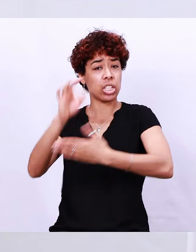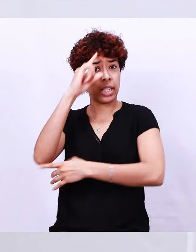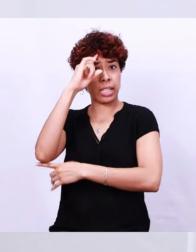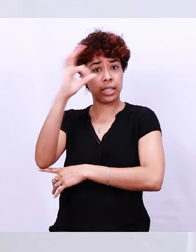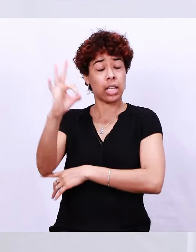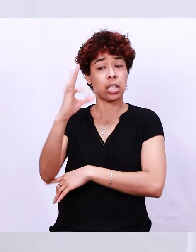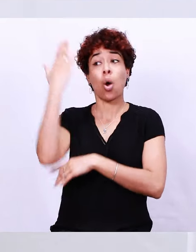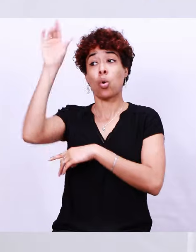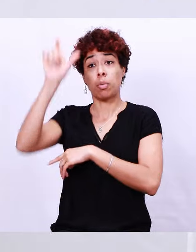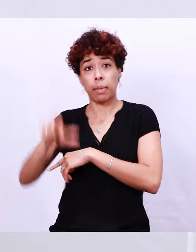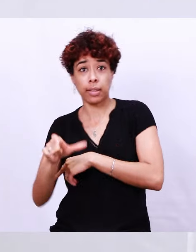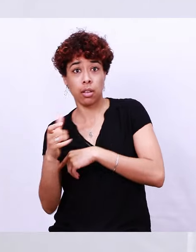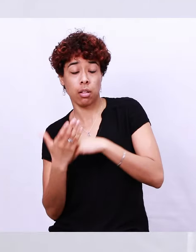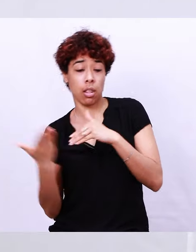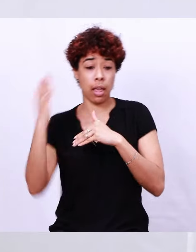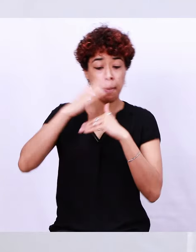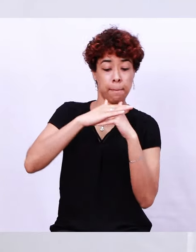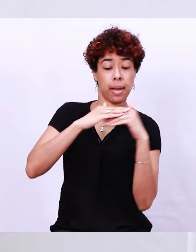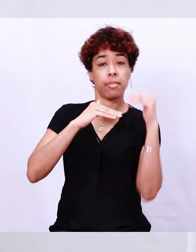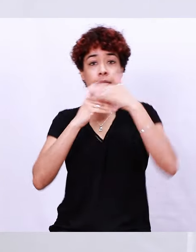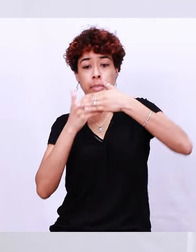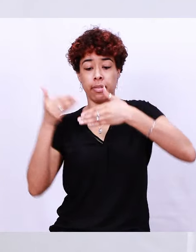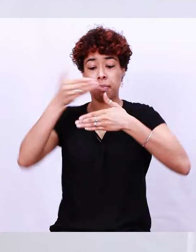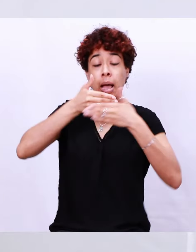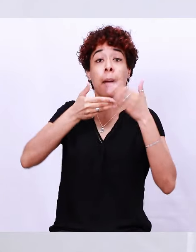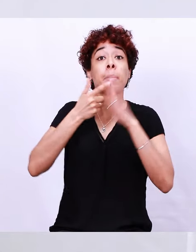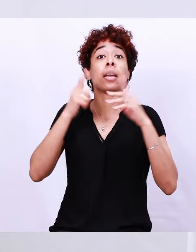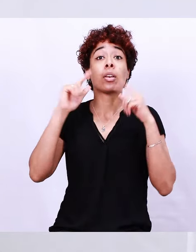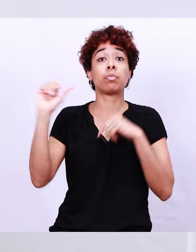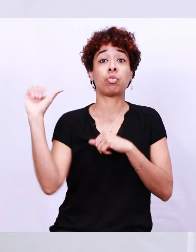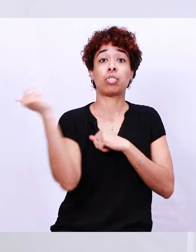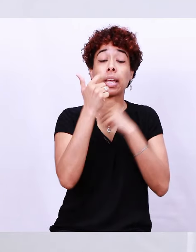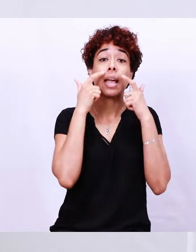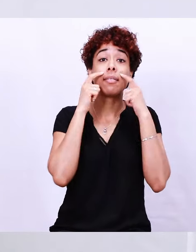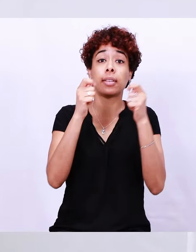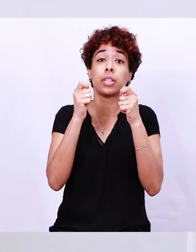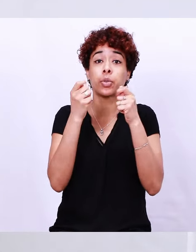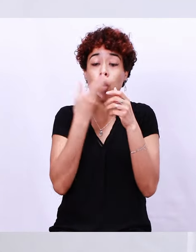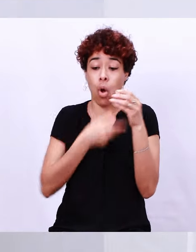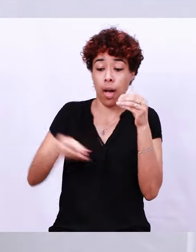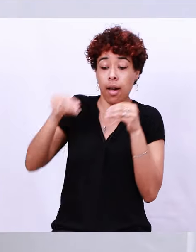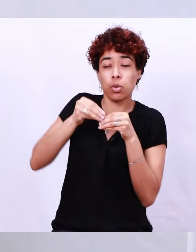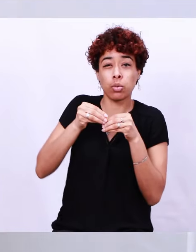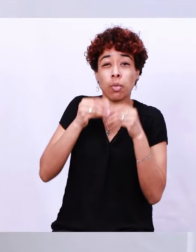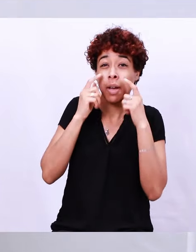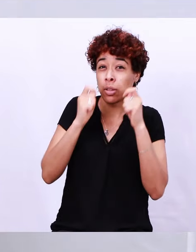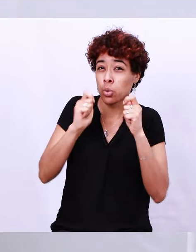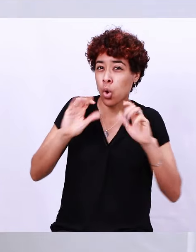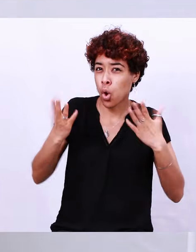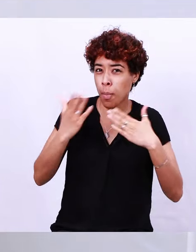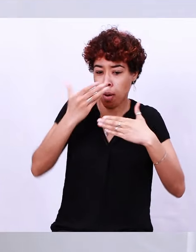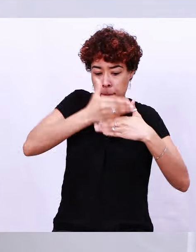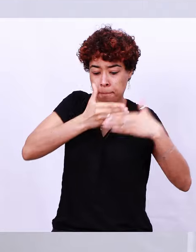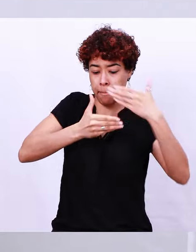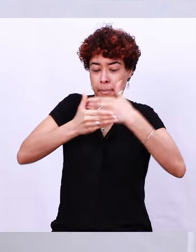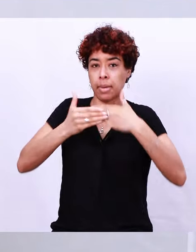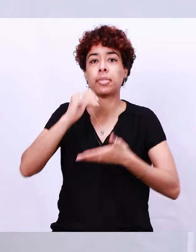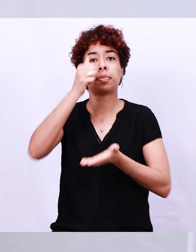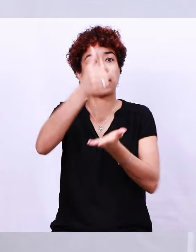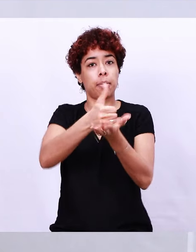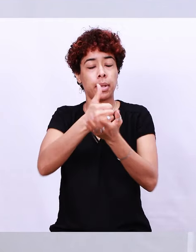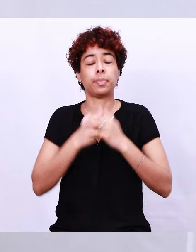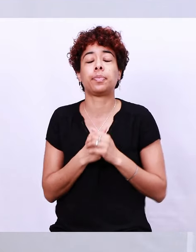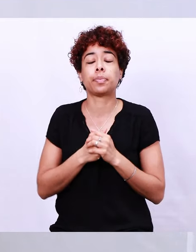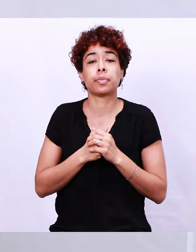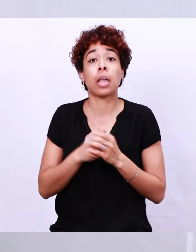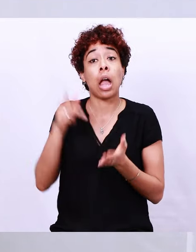autre bâtit dessus mais que chacun prenne garde à la manière dont il bâtit dessus amen donc on voit vraiment que Paul et bien